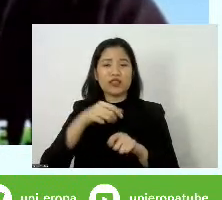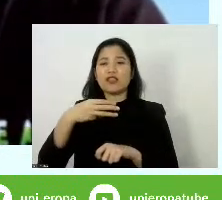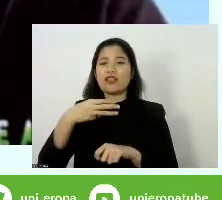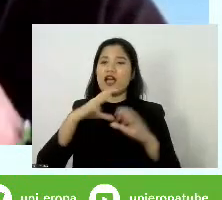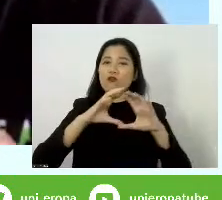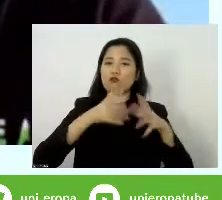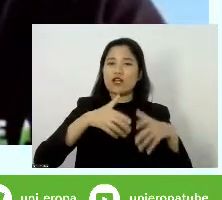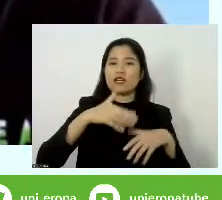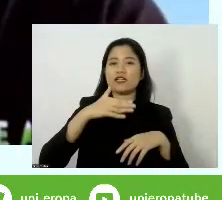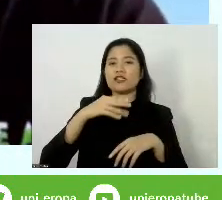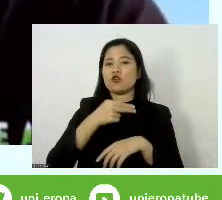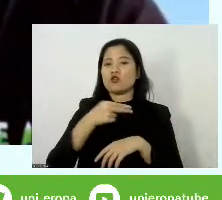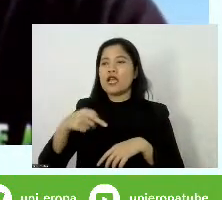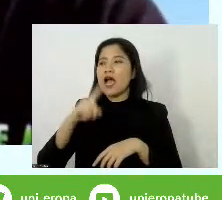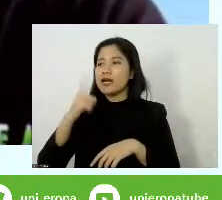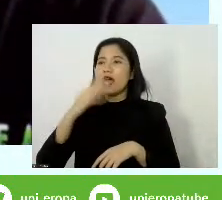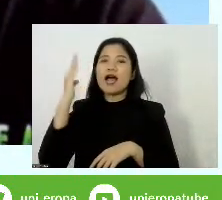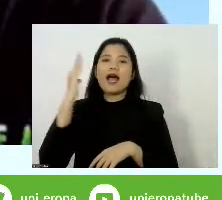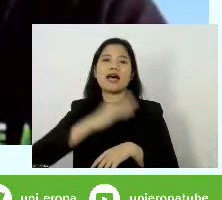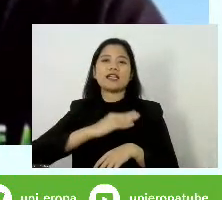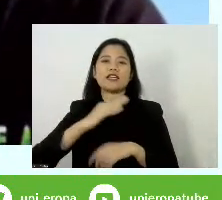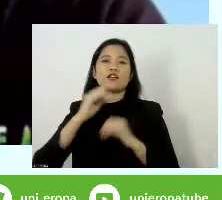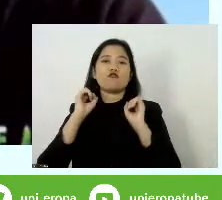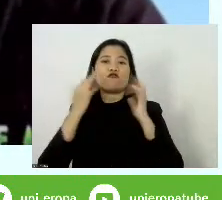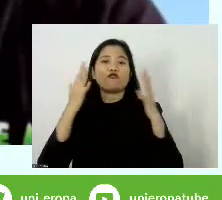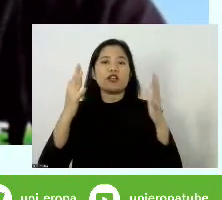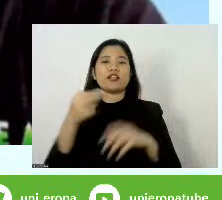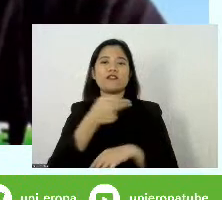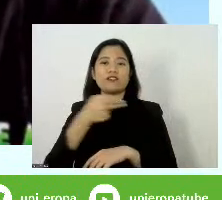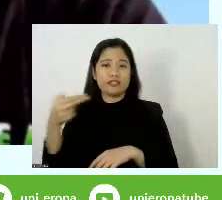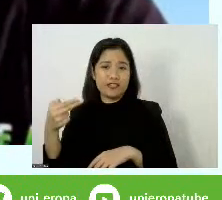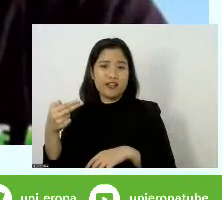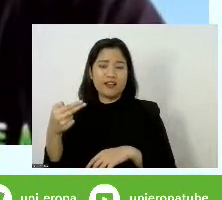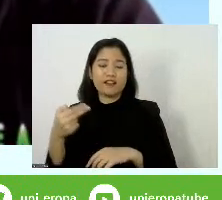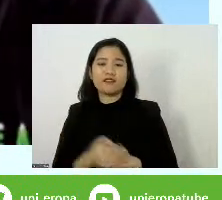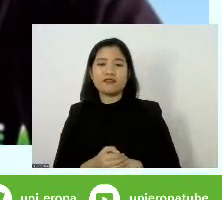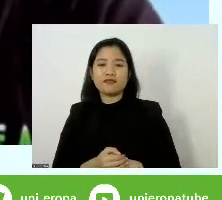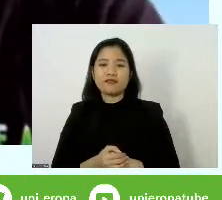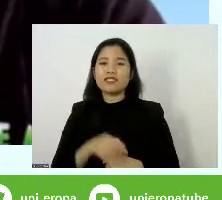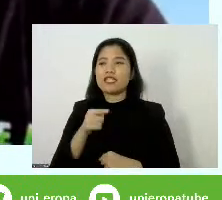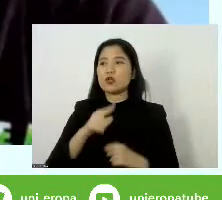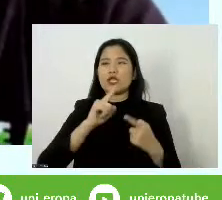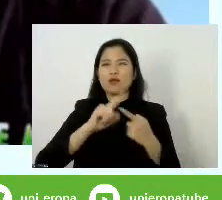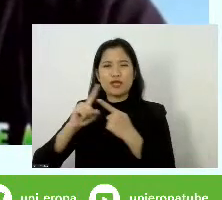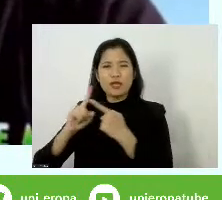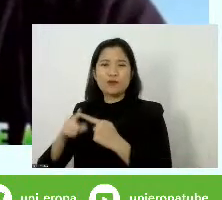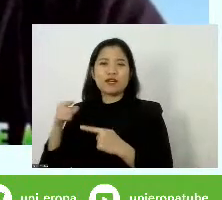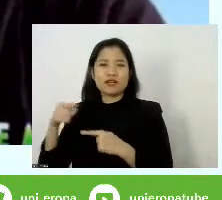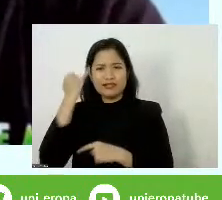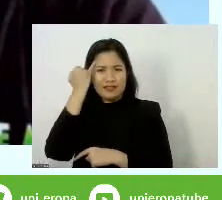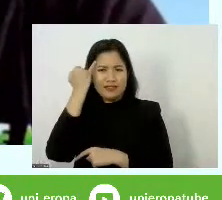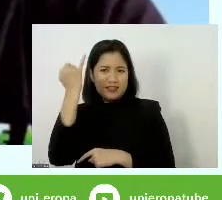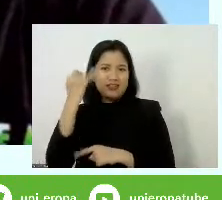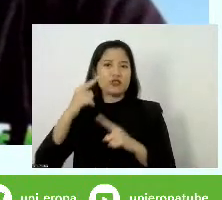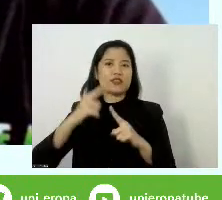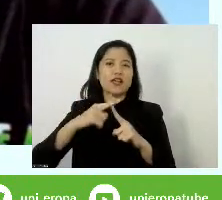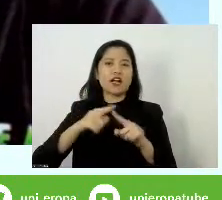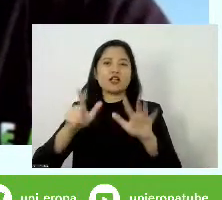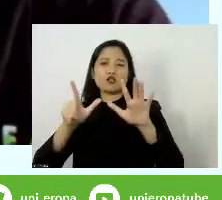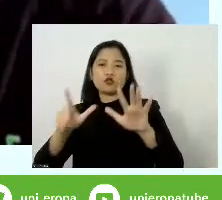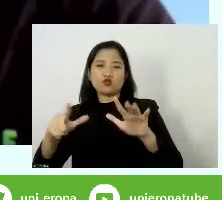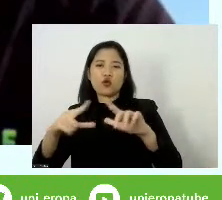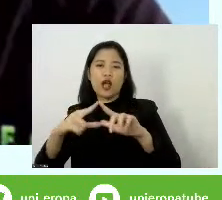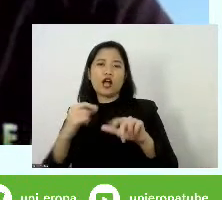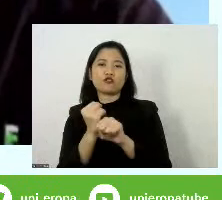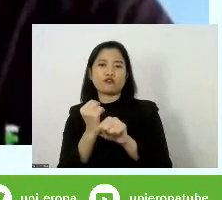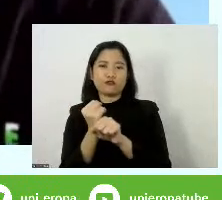juga hari hutan Indonesia yang kawan-kawan publik itu inisiasi itu 7agustus bar7 Agustus